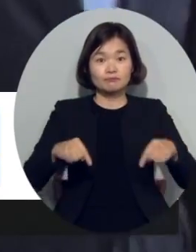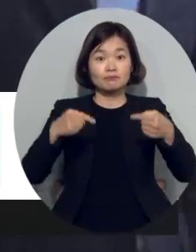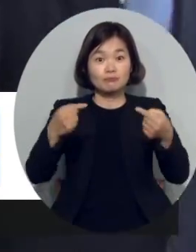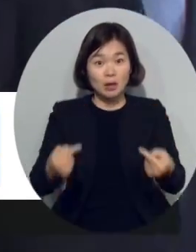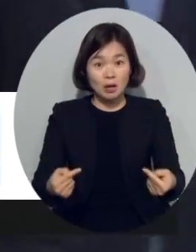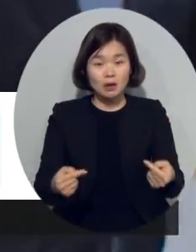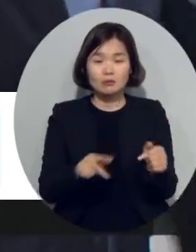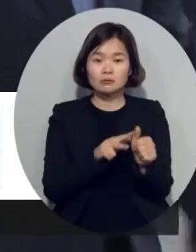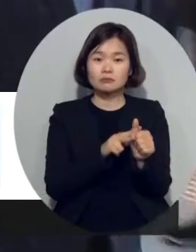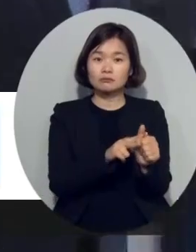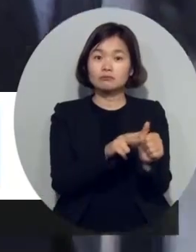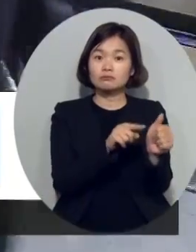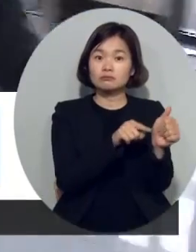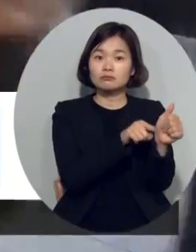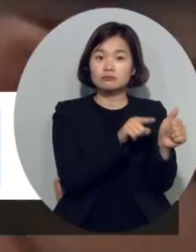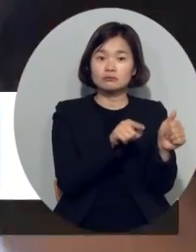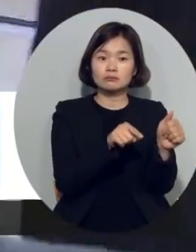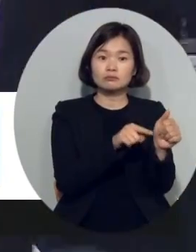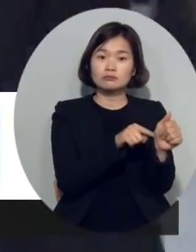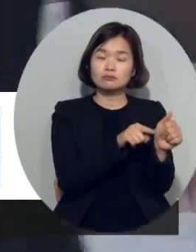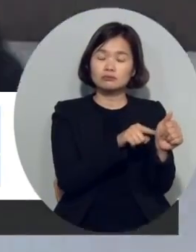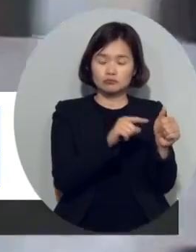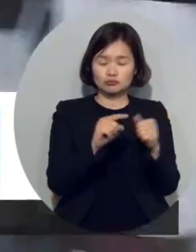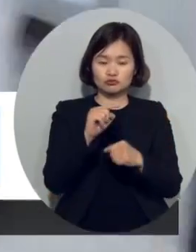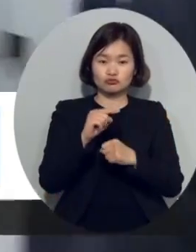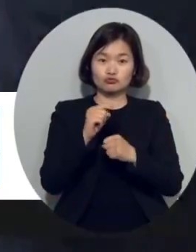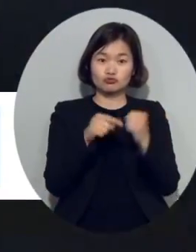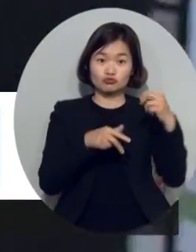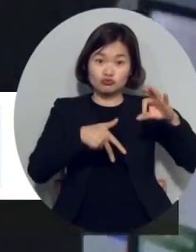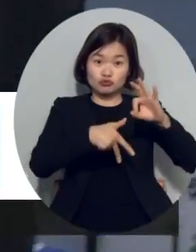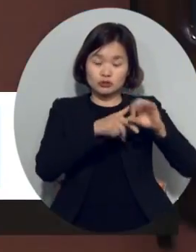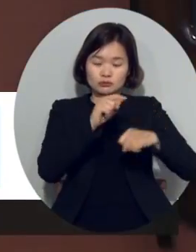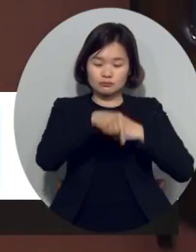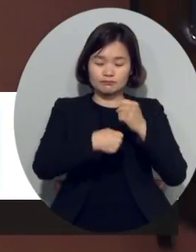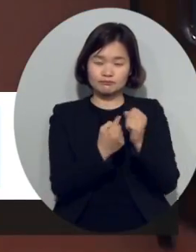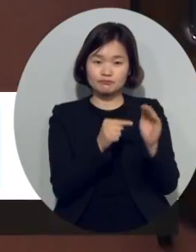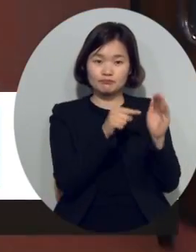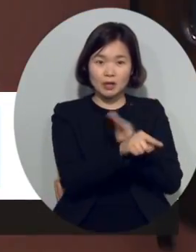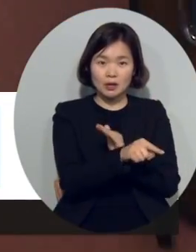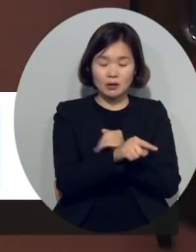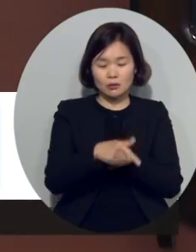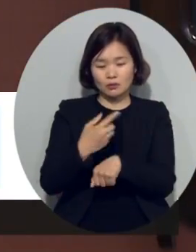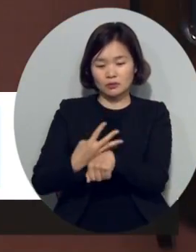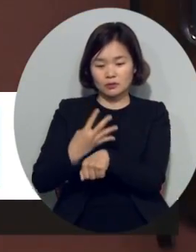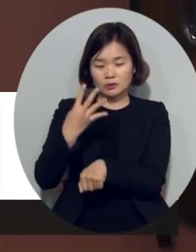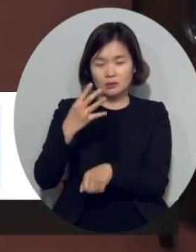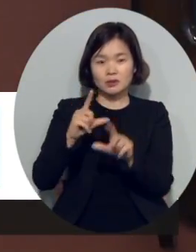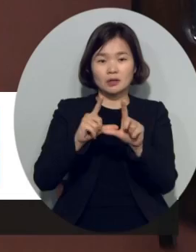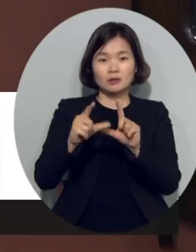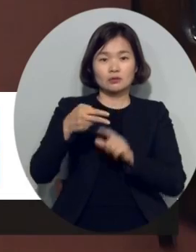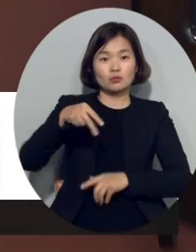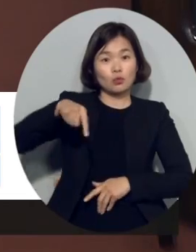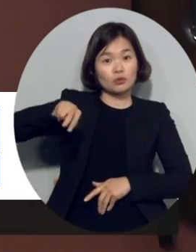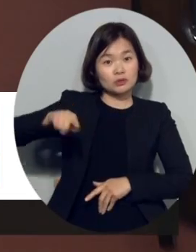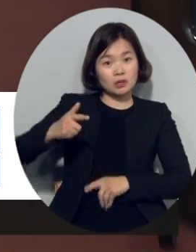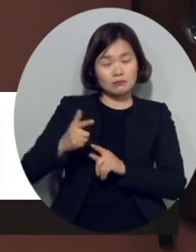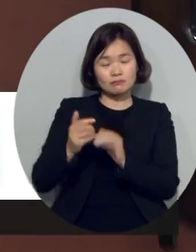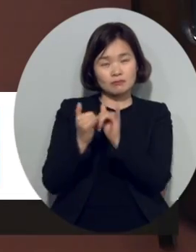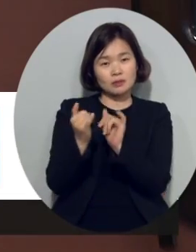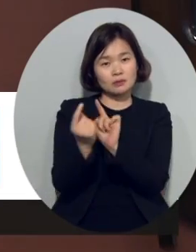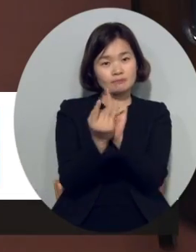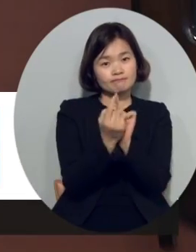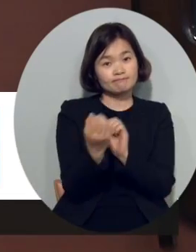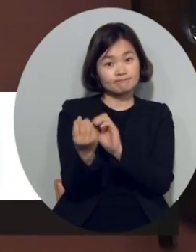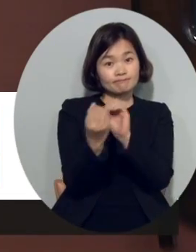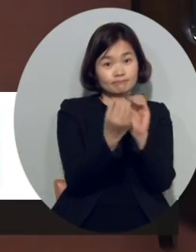윤 후보는 오늘 오후 1시 울진원전 을 방문하고 예수의 는 안동의 도산서원을 방문해 유림 과 의견을 나눈 뒤